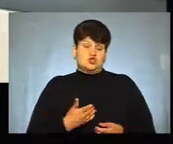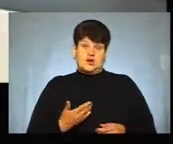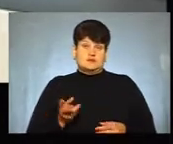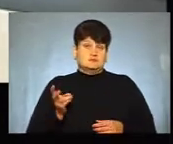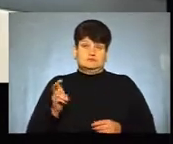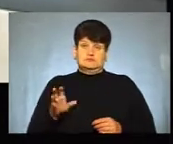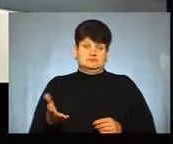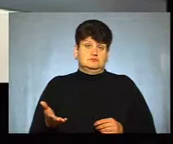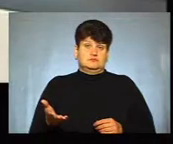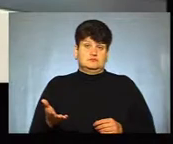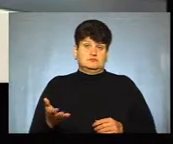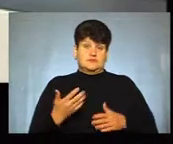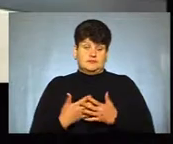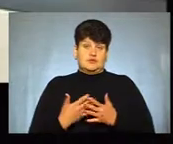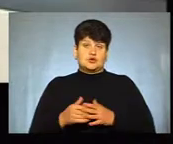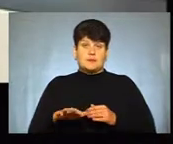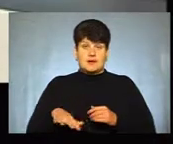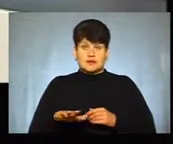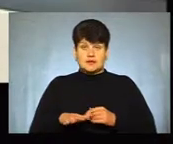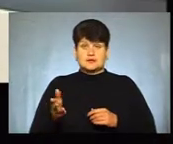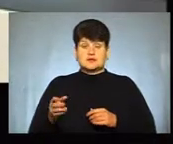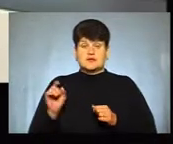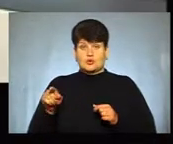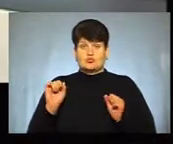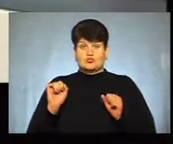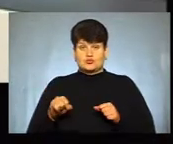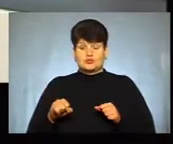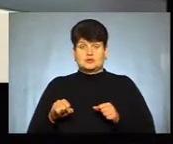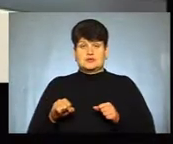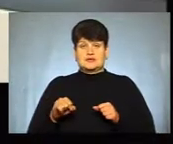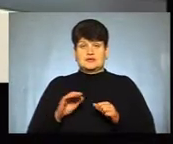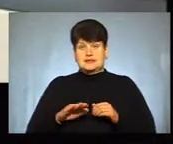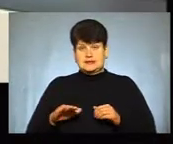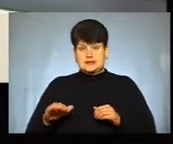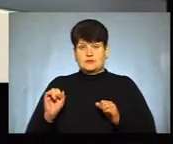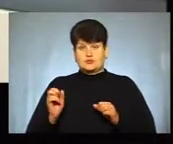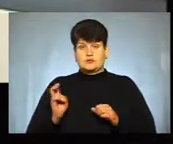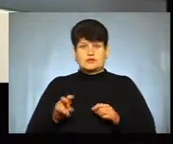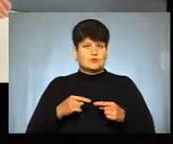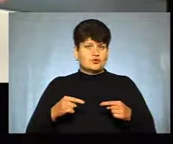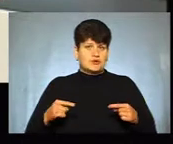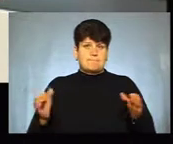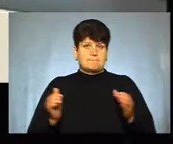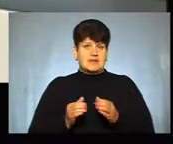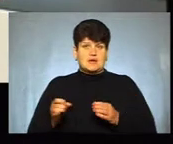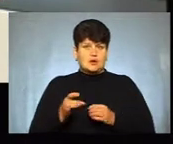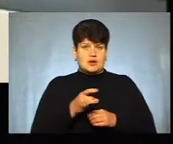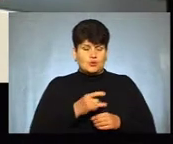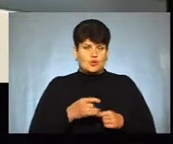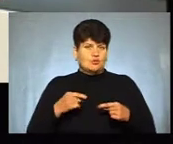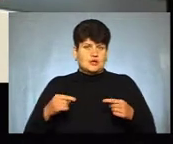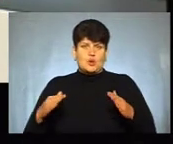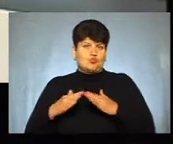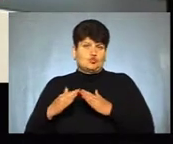відвідати, наприклад, там, якщо майданчик, значить, відповідно на ньому можна скористатися, якраз дітки можуть відвідати з будь-яких мікрорайонів, з будь-яких будинків,